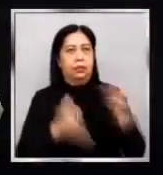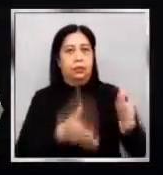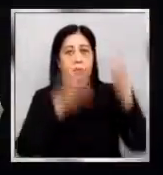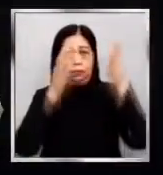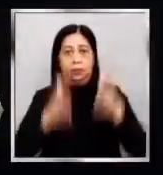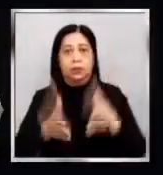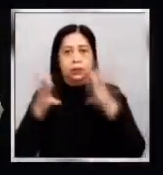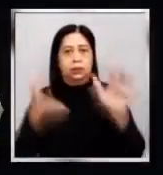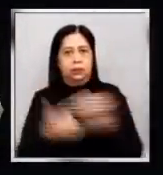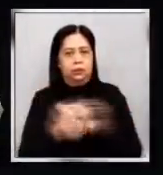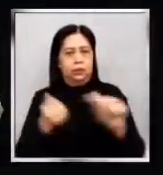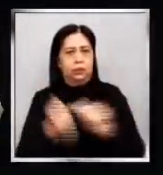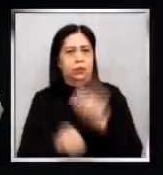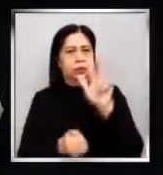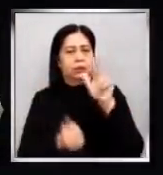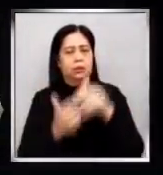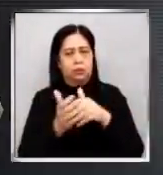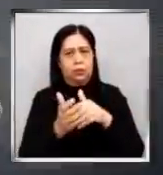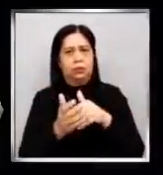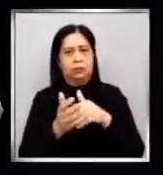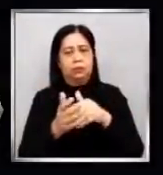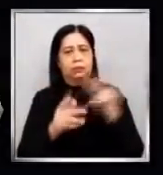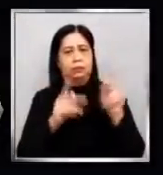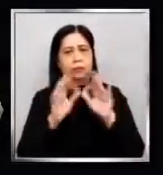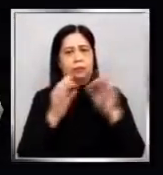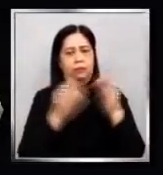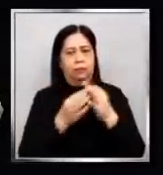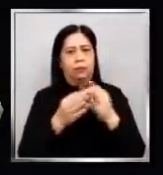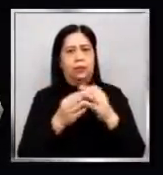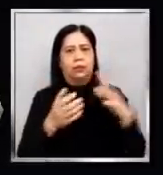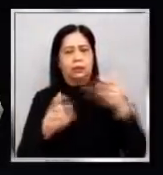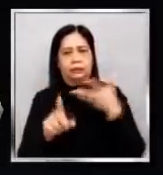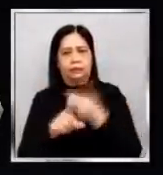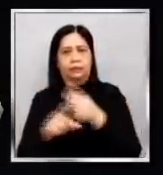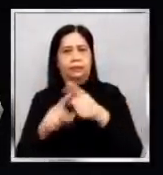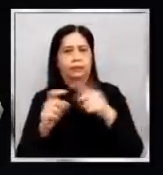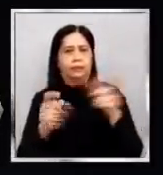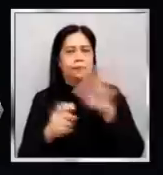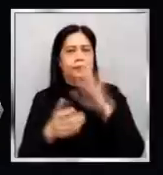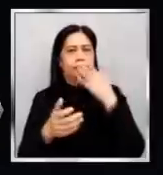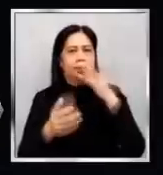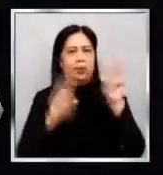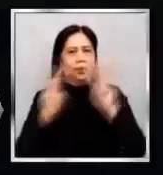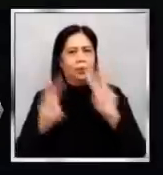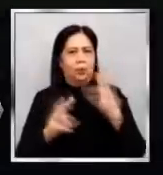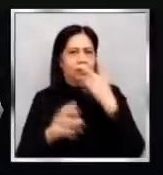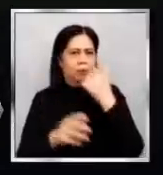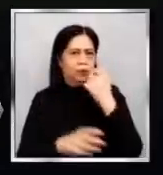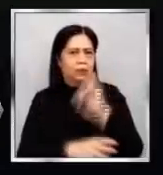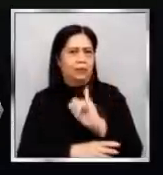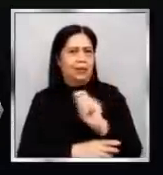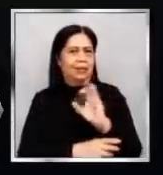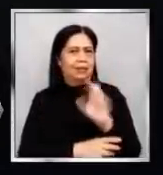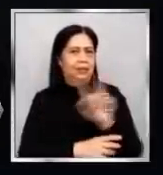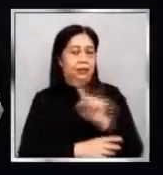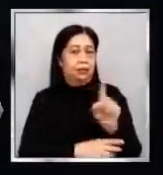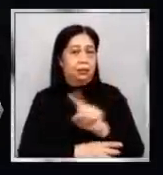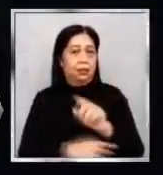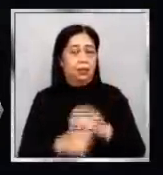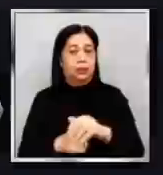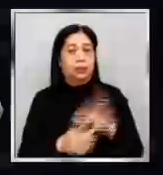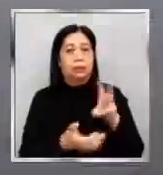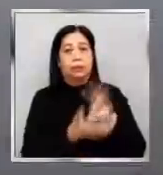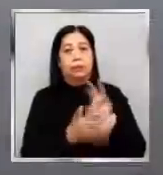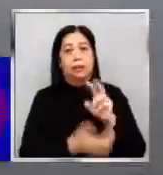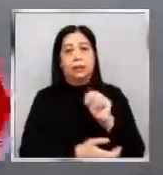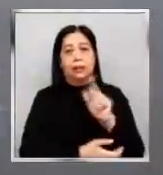3,000 pamilya ang naapektuhan ng masamang panahong dulot ng Intertropical Convergence Zone o ITCZ. Sa bayan naman ng Nabas, nabitak